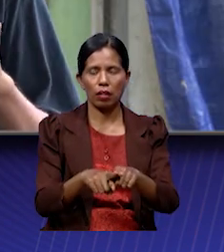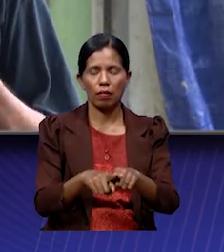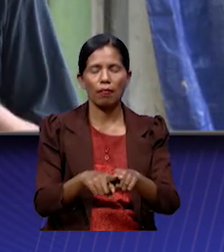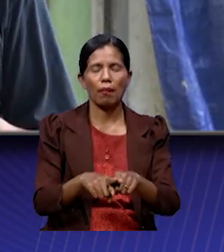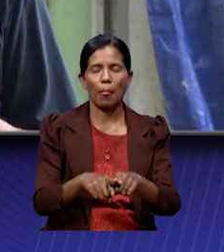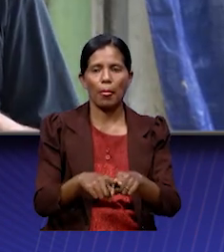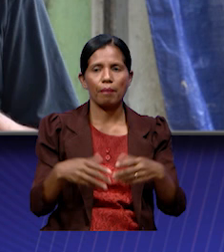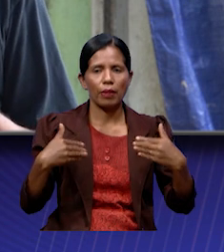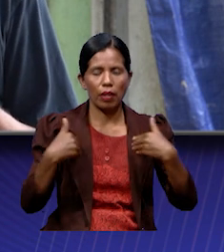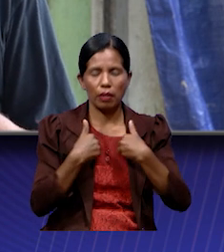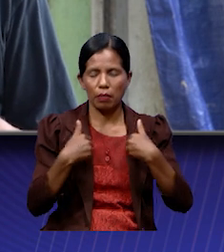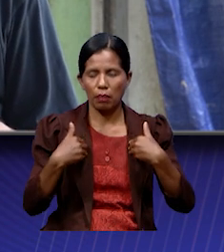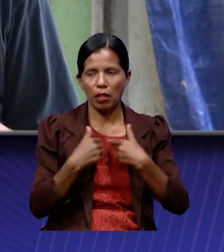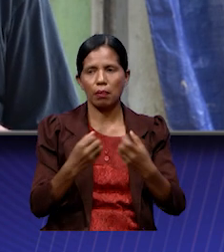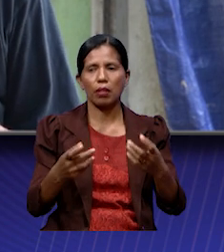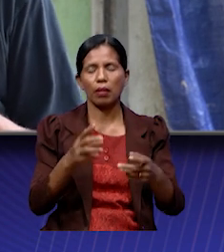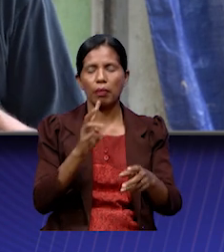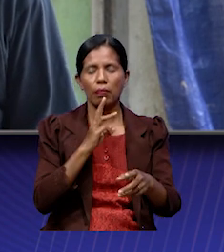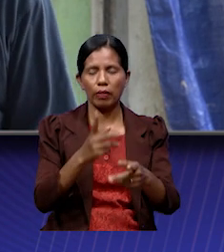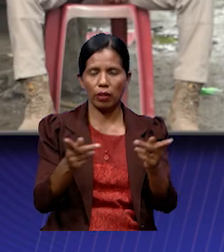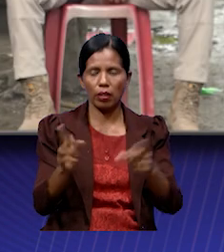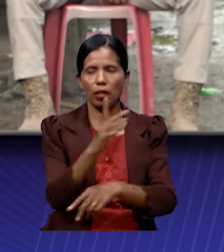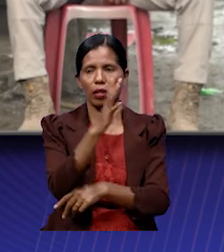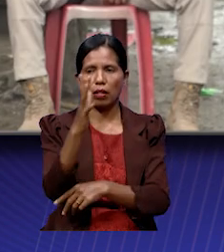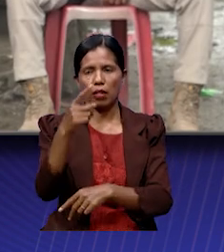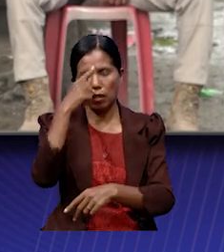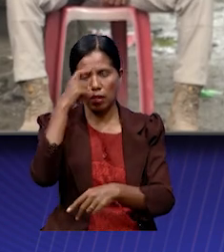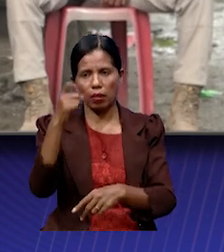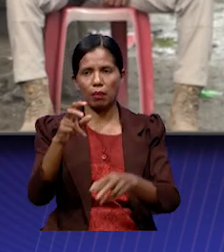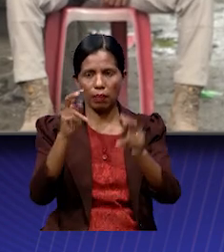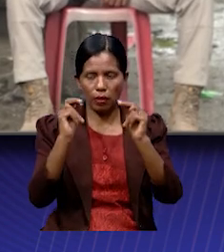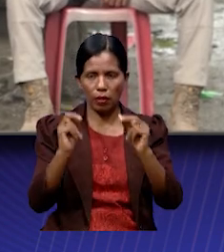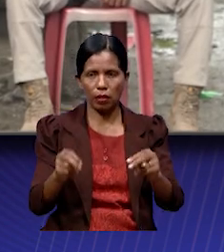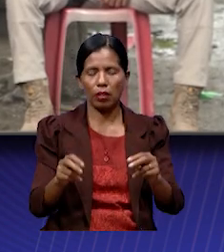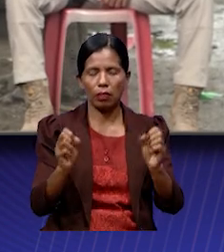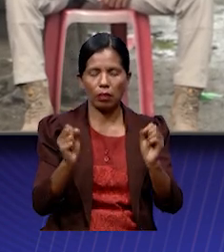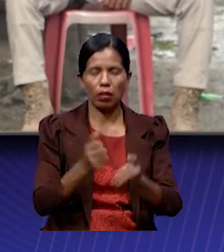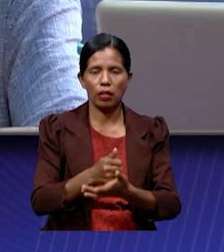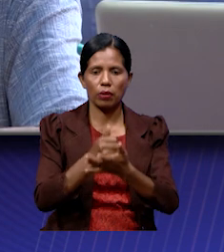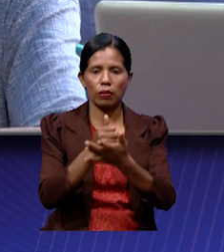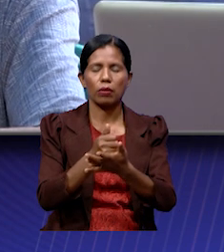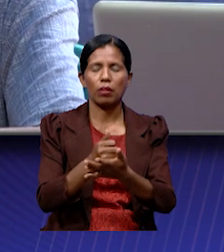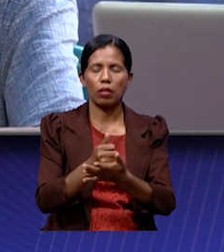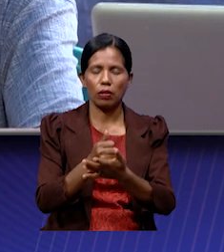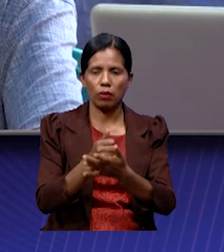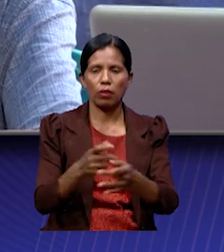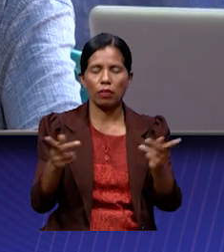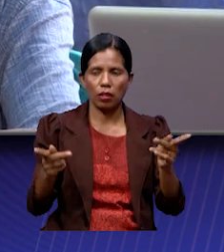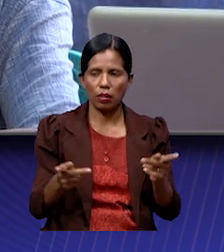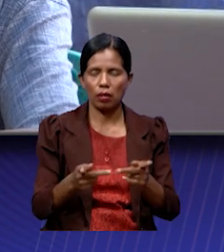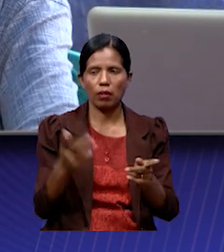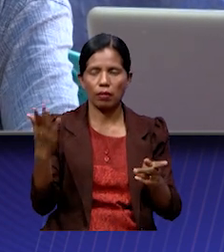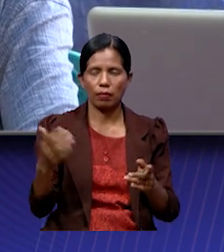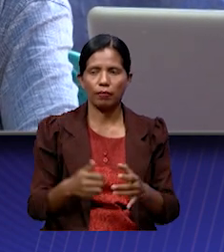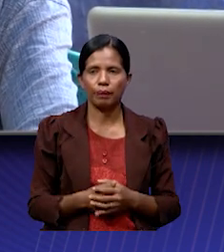sira, plantasaun be matang, no ai hori sira, tang ne precisa atu defende natureza hirakne. Dialogo